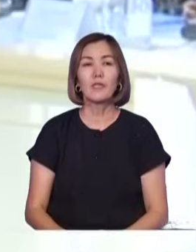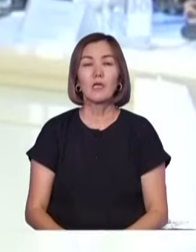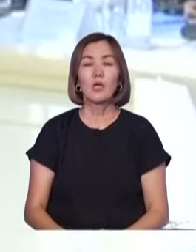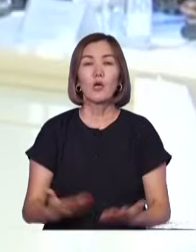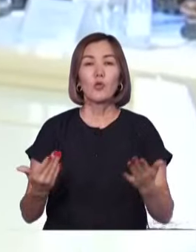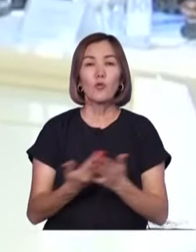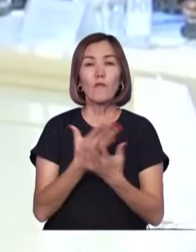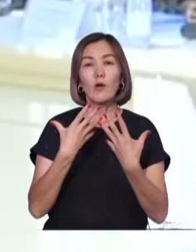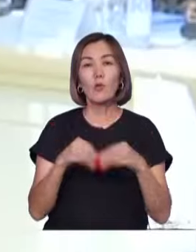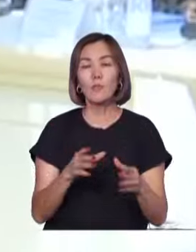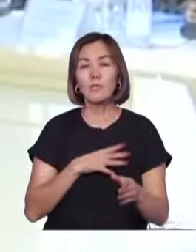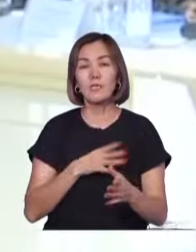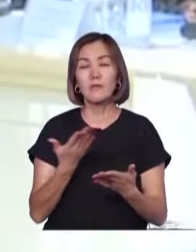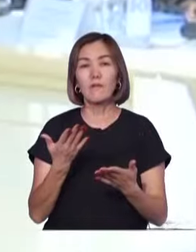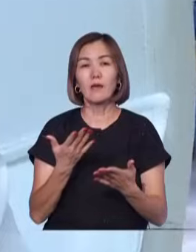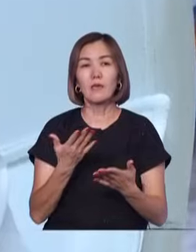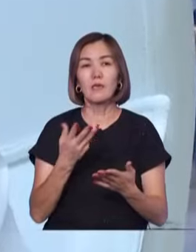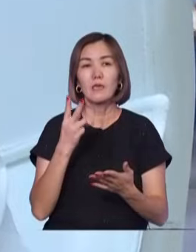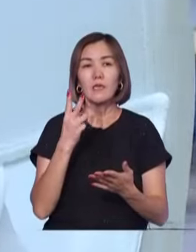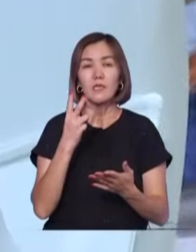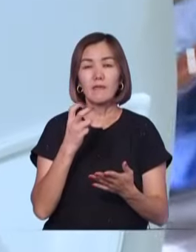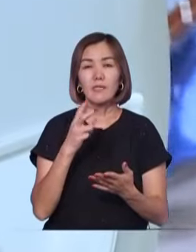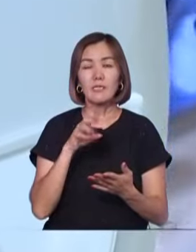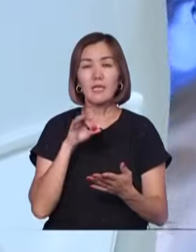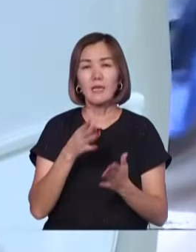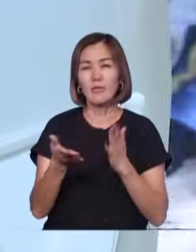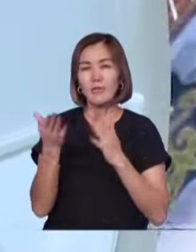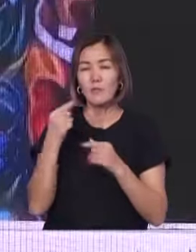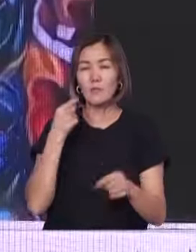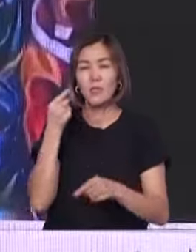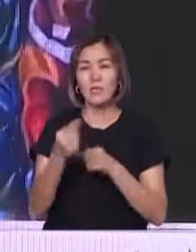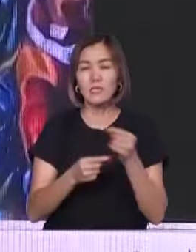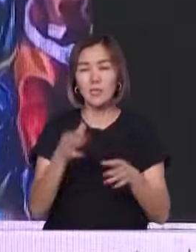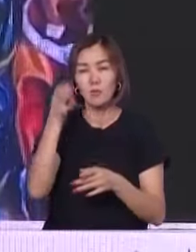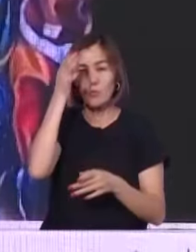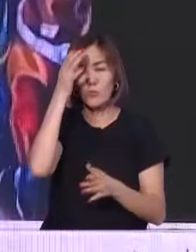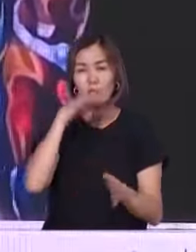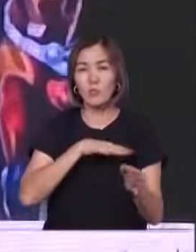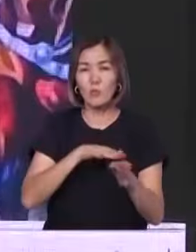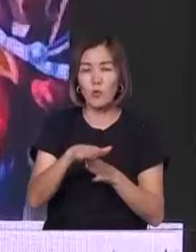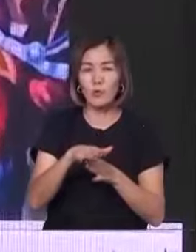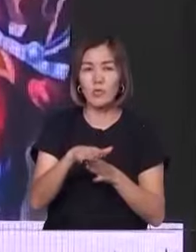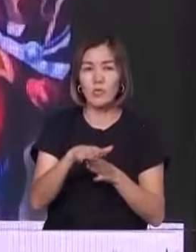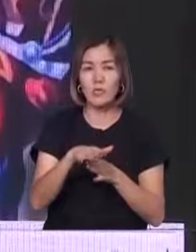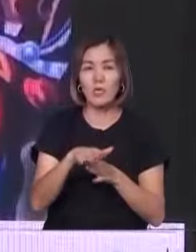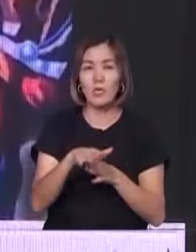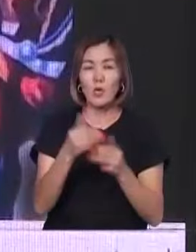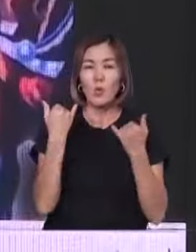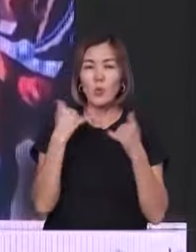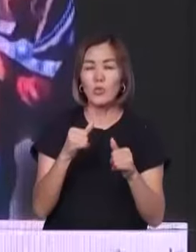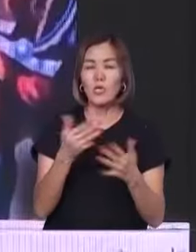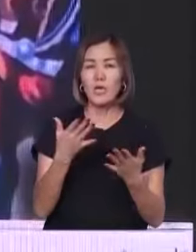общество и Великого Абая разделяют порядка двух столетий его произведения наполненные мудростью и большим смыслом поражающие сердце уникальной